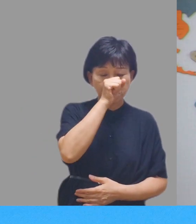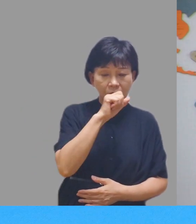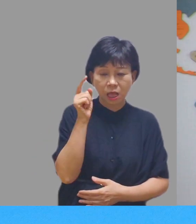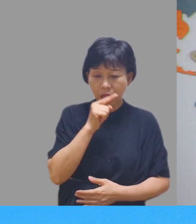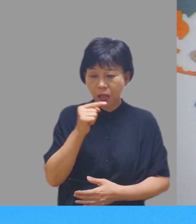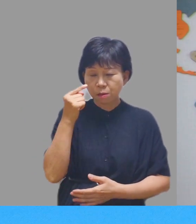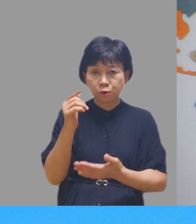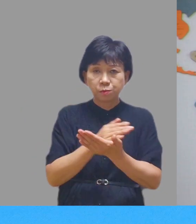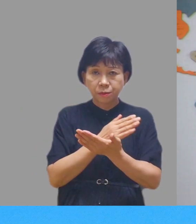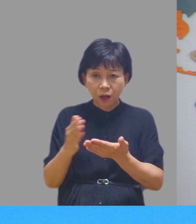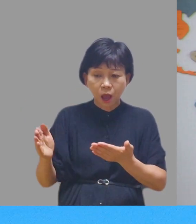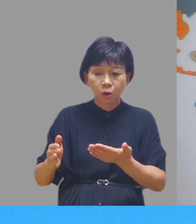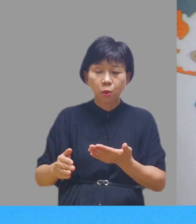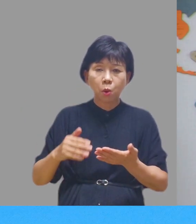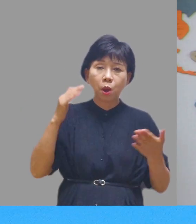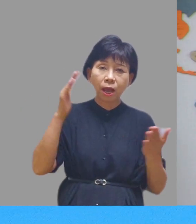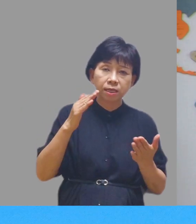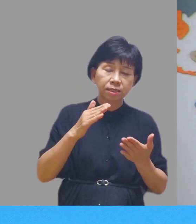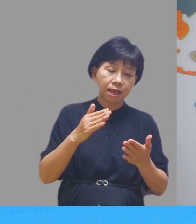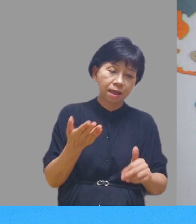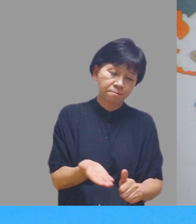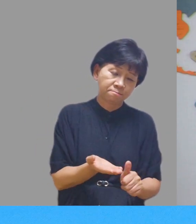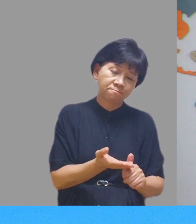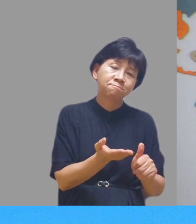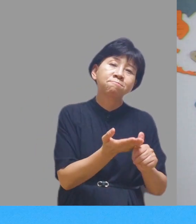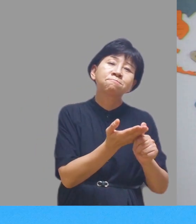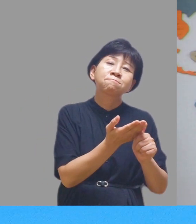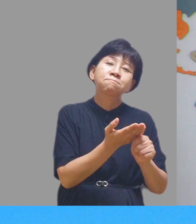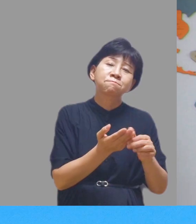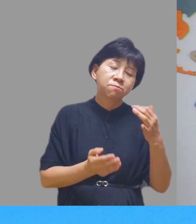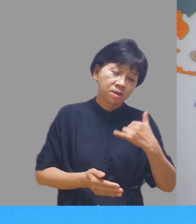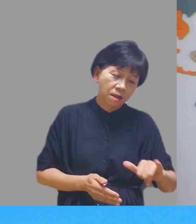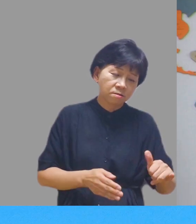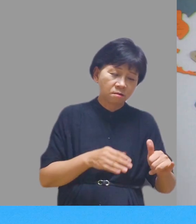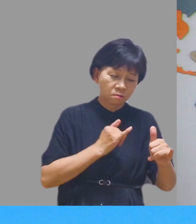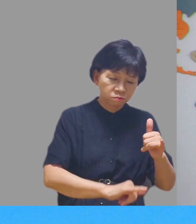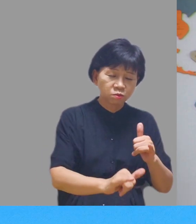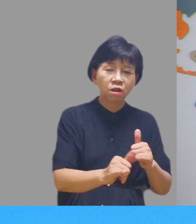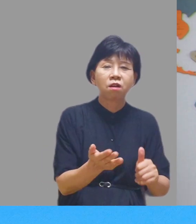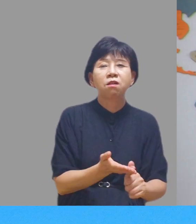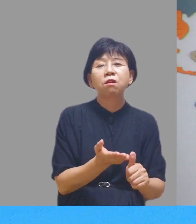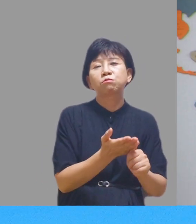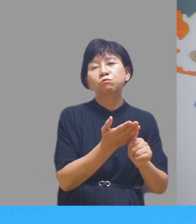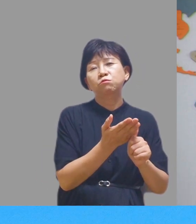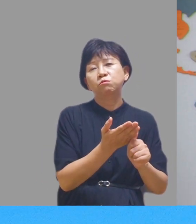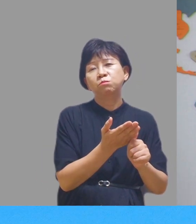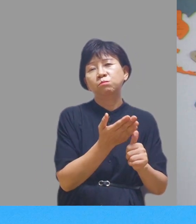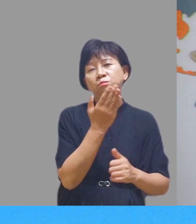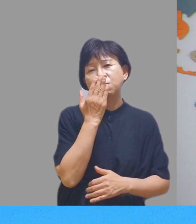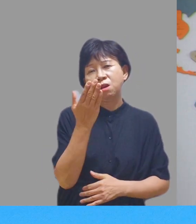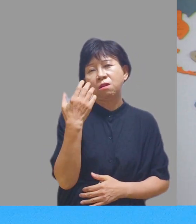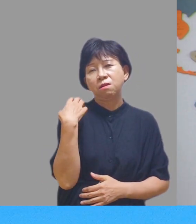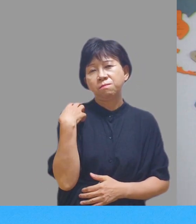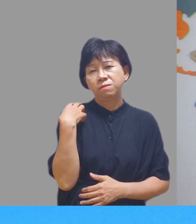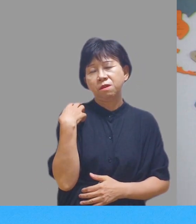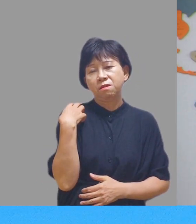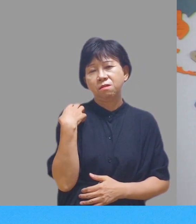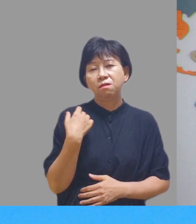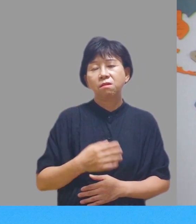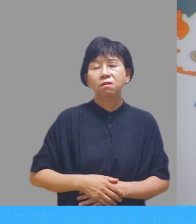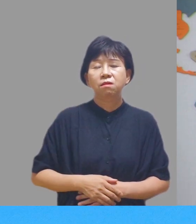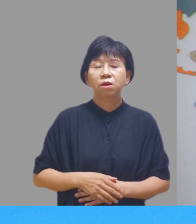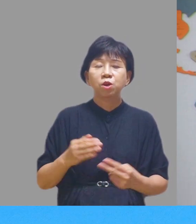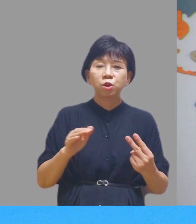그 지혜로 다음 세대를 세우는 사명을 감당하는 거죠. 사랑하는 성도 여러분, 오늘 우리는 요한일서 2장